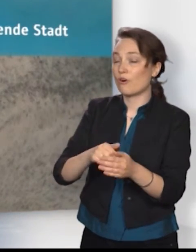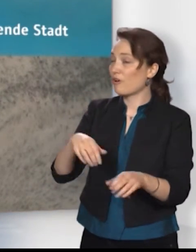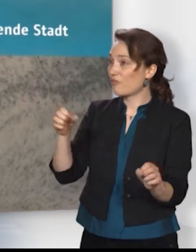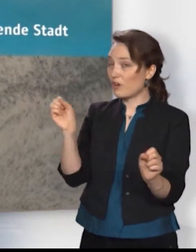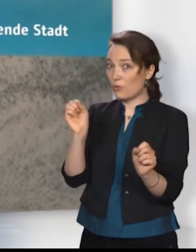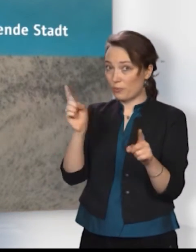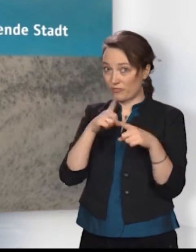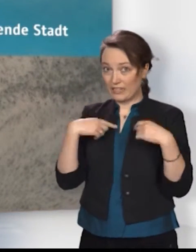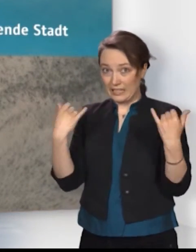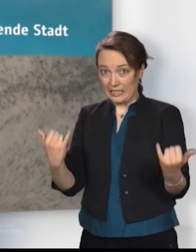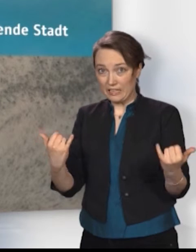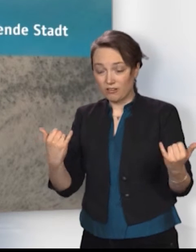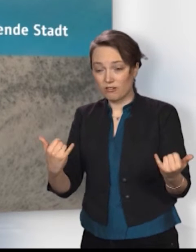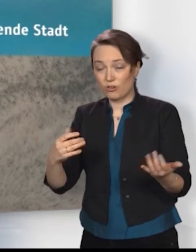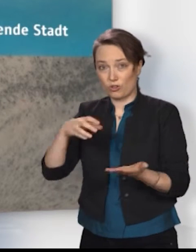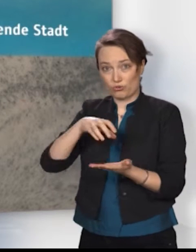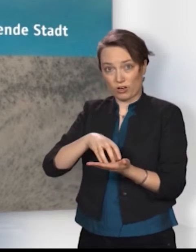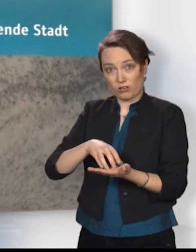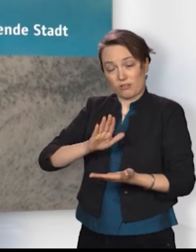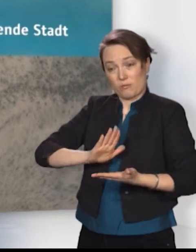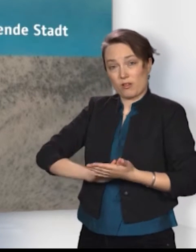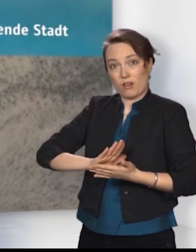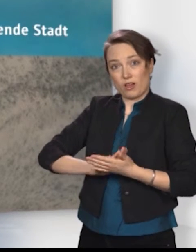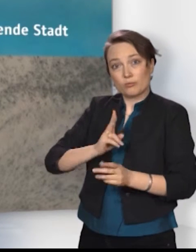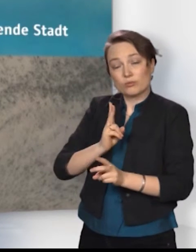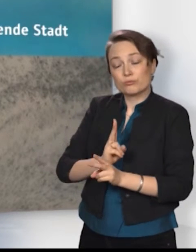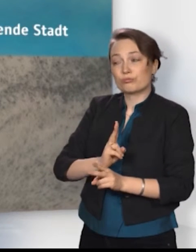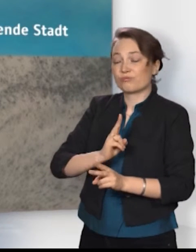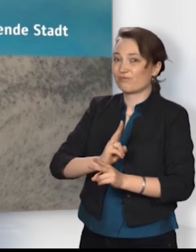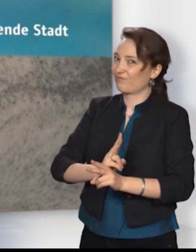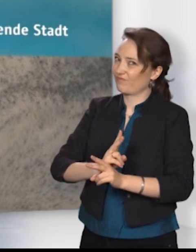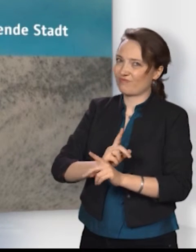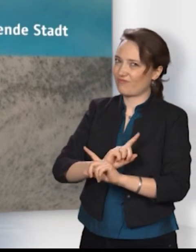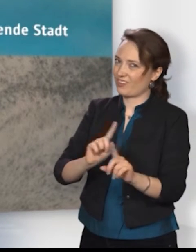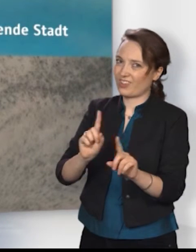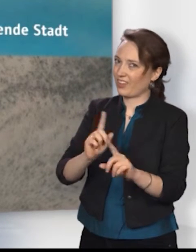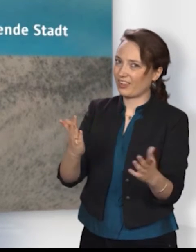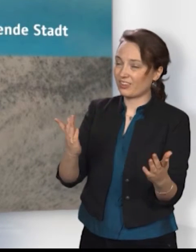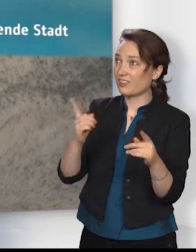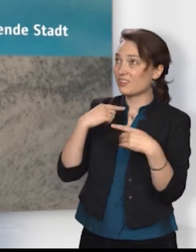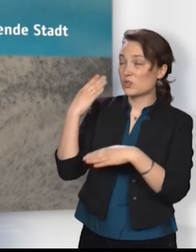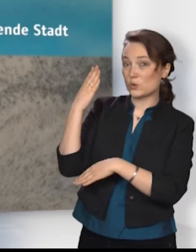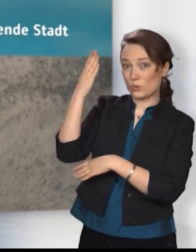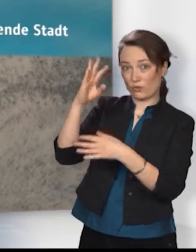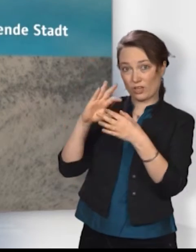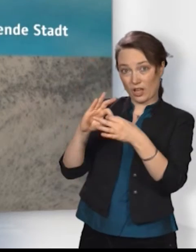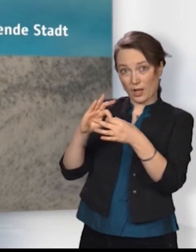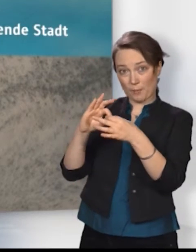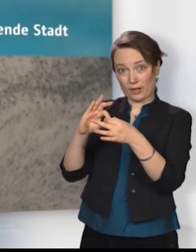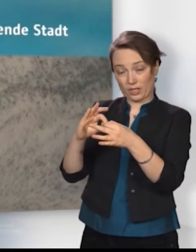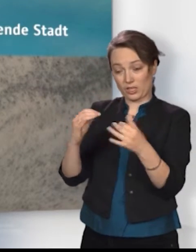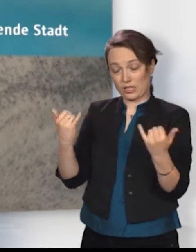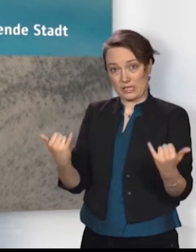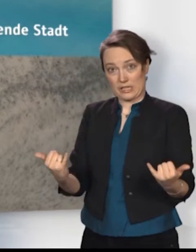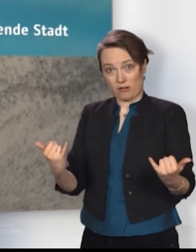Denn wir haben hier keinerlei bleibende Stadt. Unser Zukunft hängt